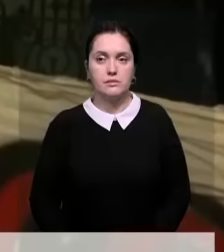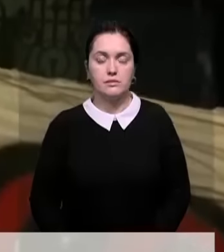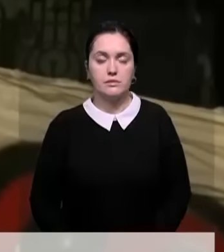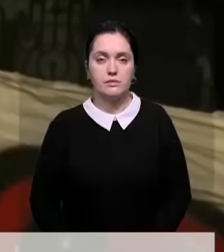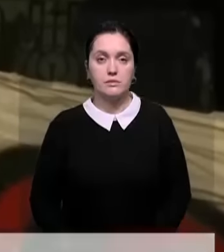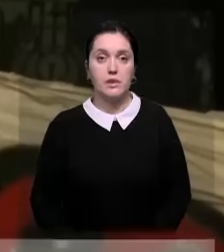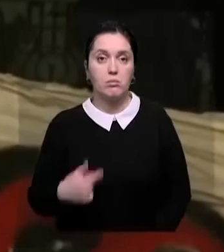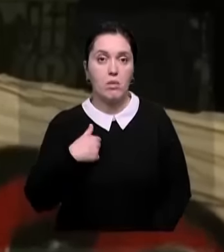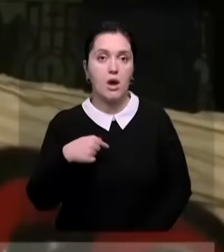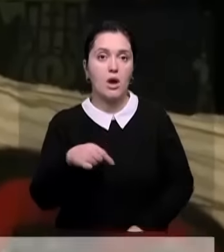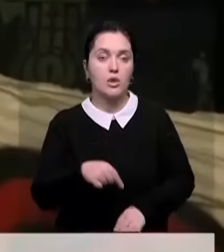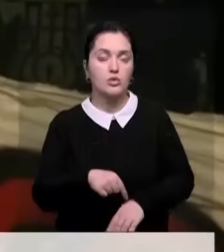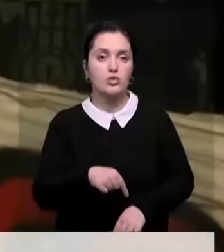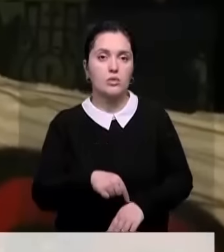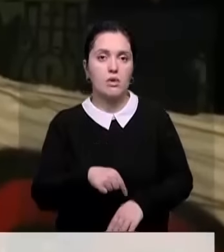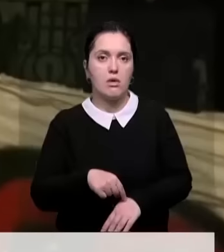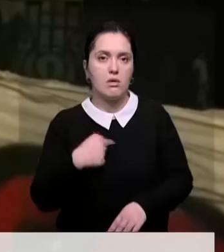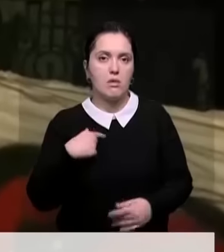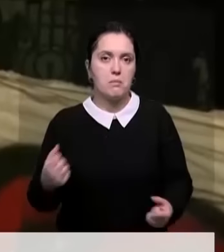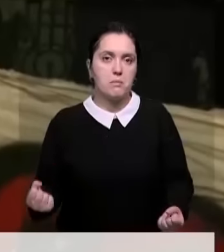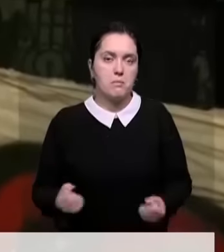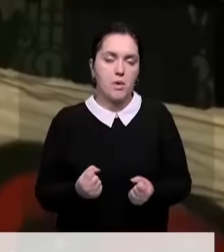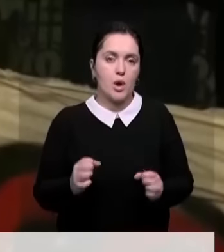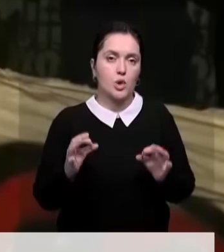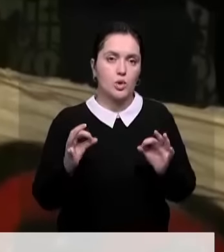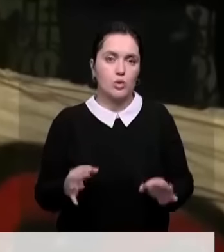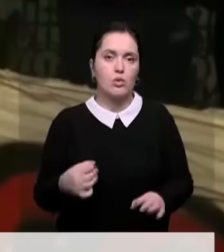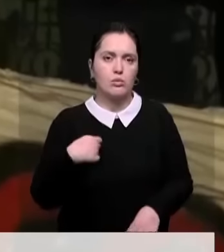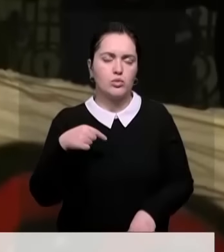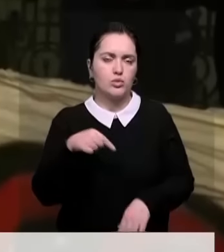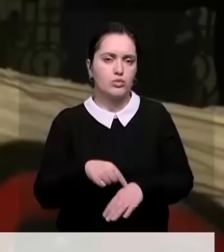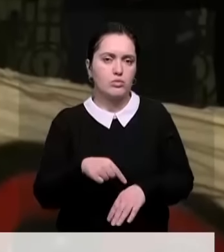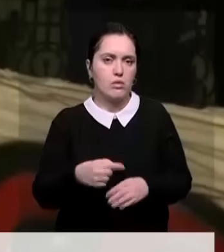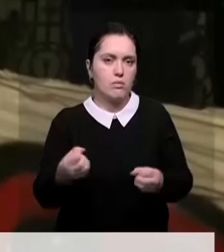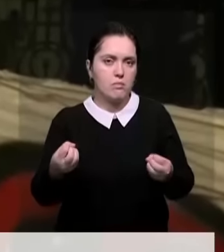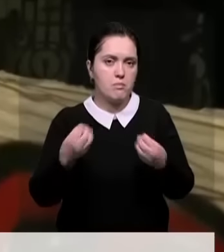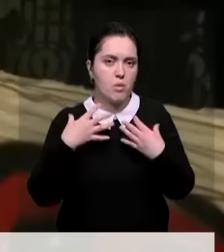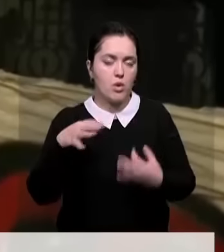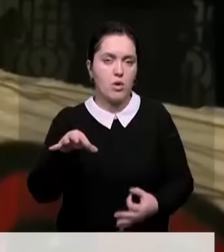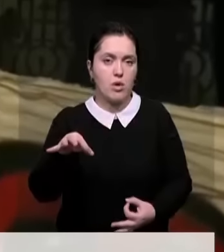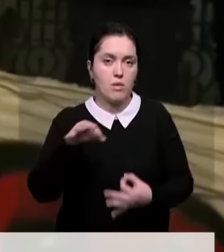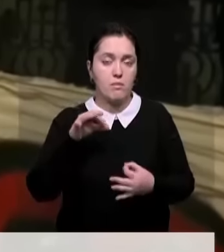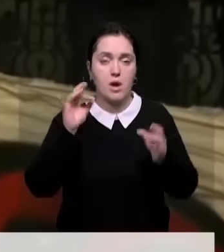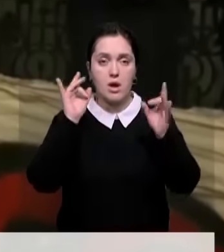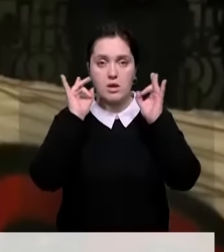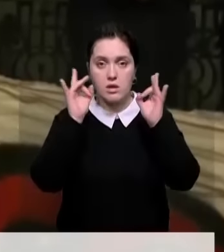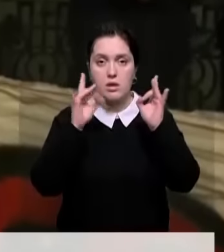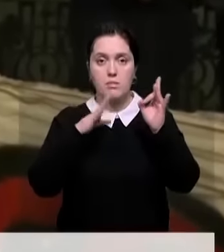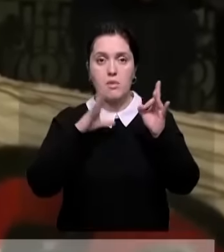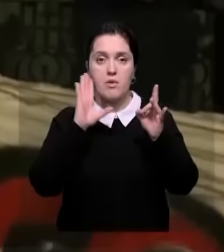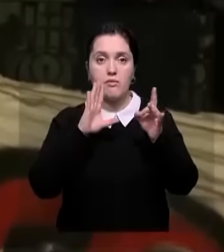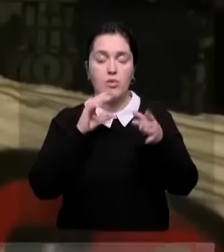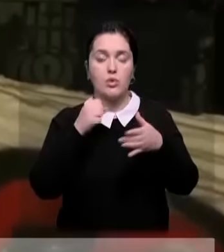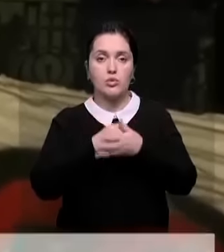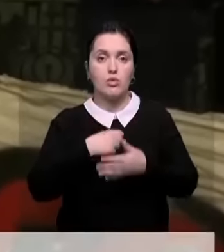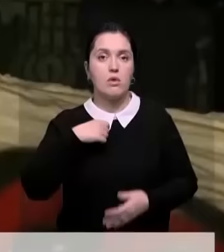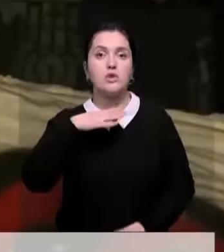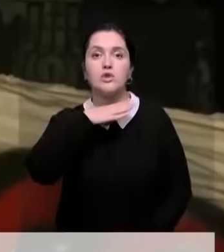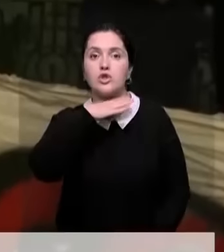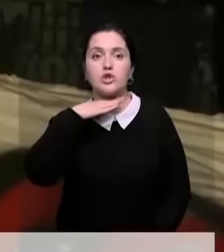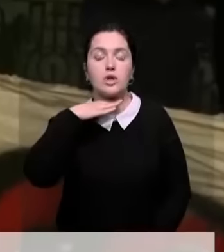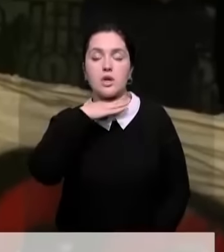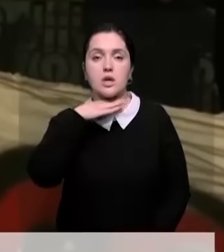Мы ощущаем, что мы остались без поддержки. Мы чувствуем себя брошенными. Когда сирены прозвучали, вода уже доходила до моей шеи, как и у